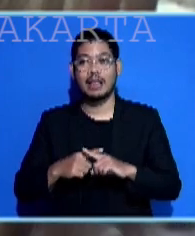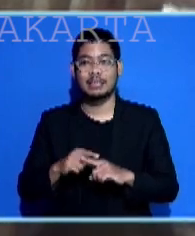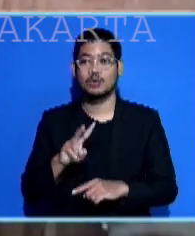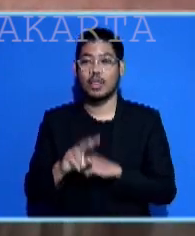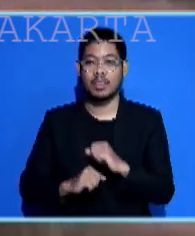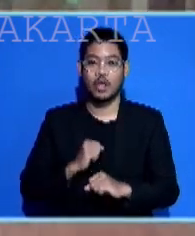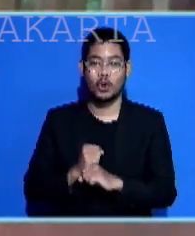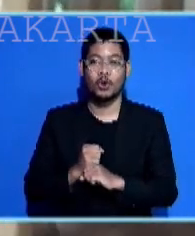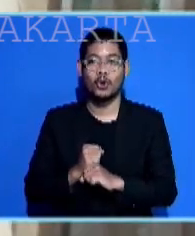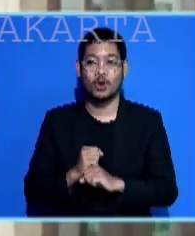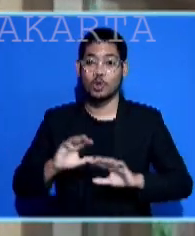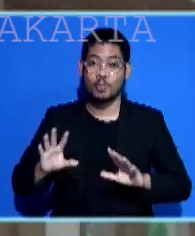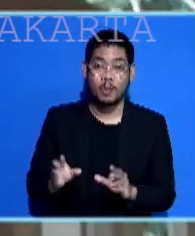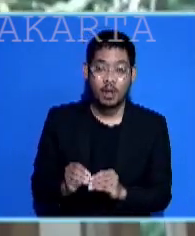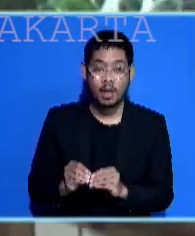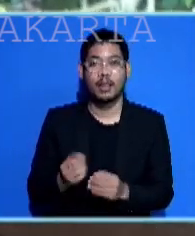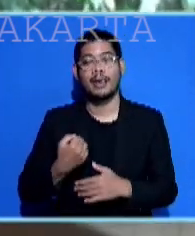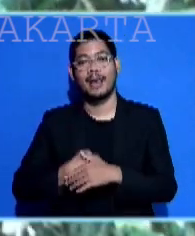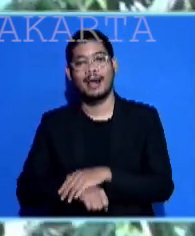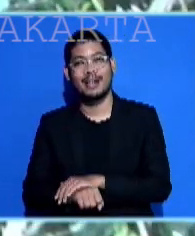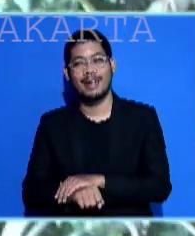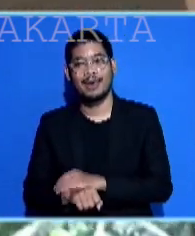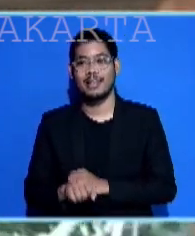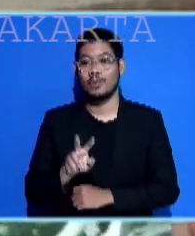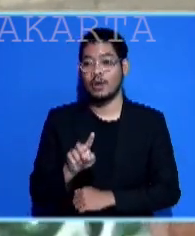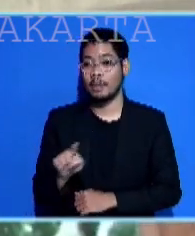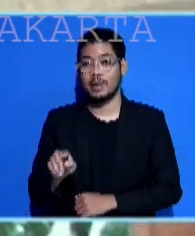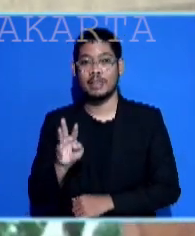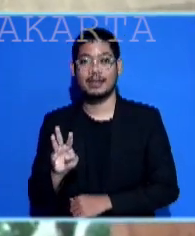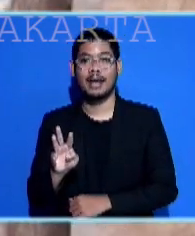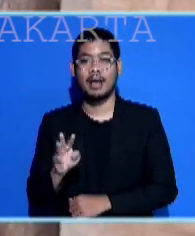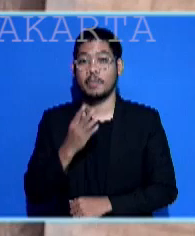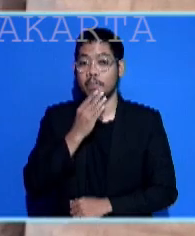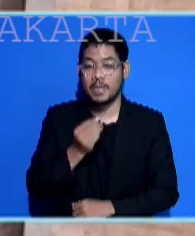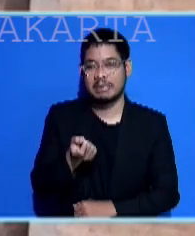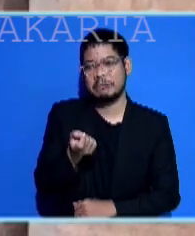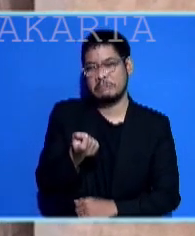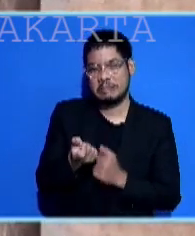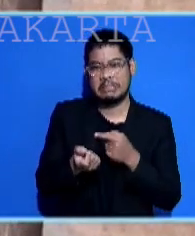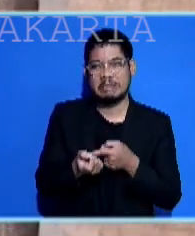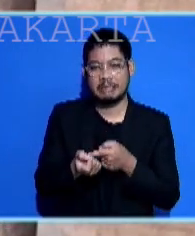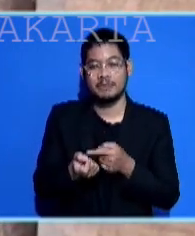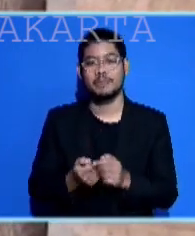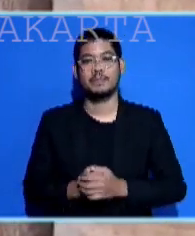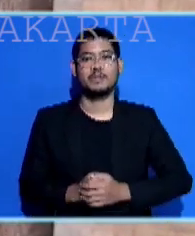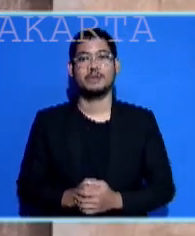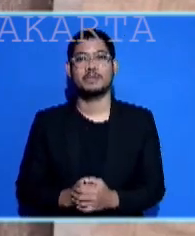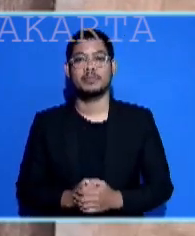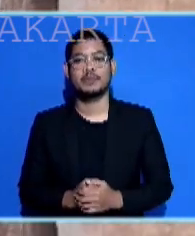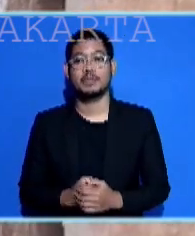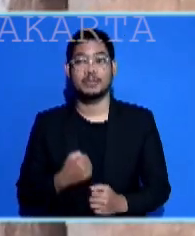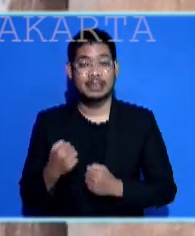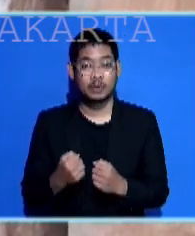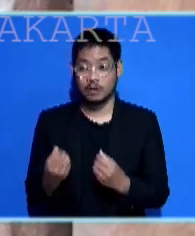kanthi gunggunging cempe utawi anakanipun kalih dumugi tikang cempe saben indukanipun kangge ngampelaken ing sakbeting nyate